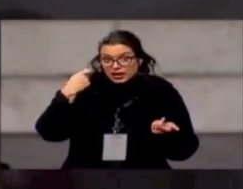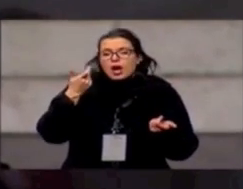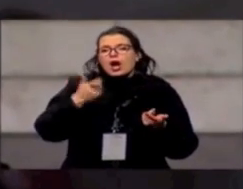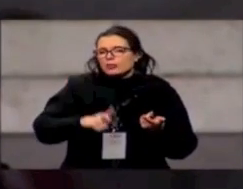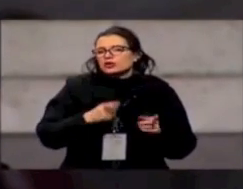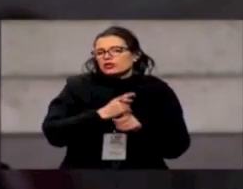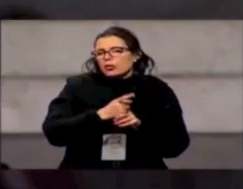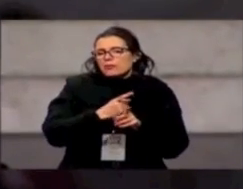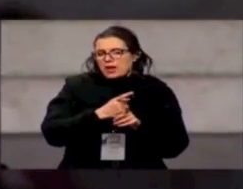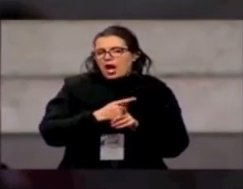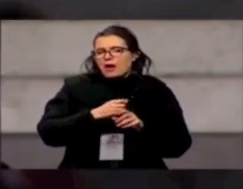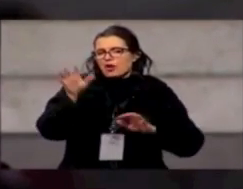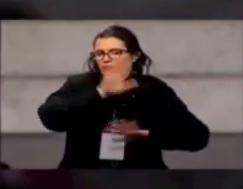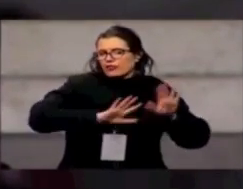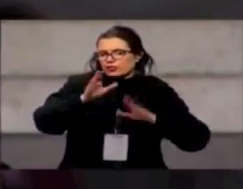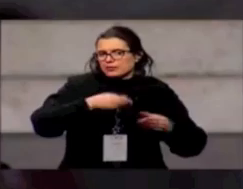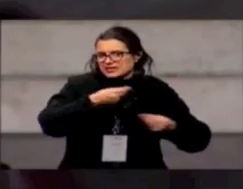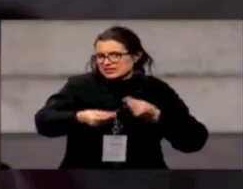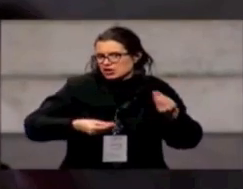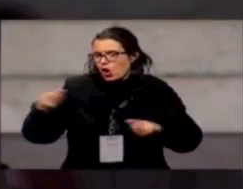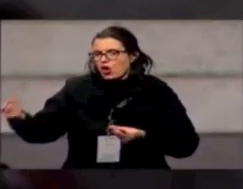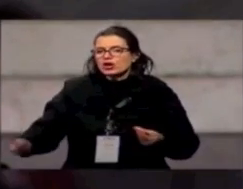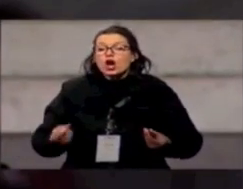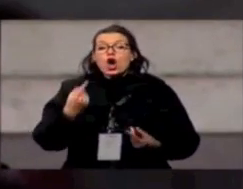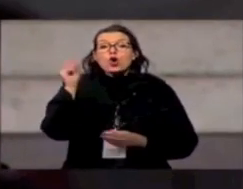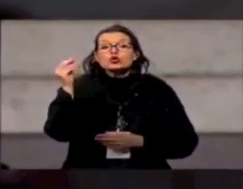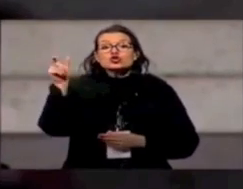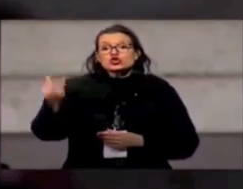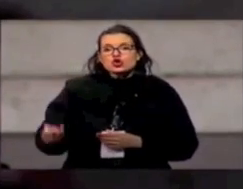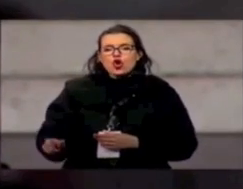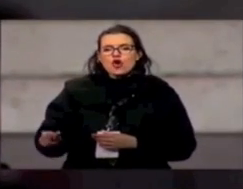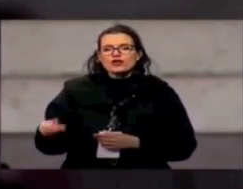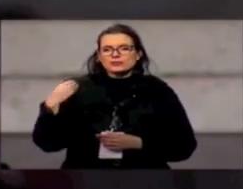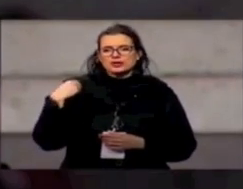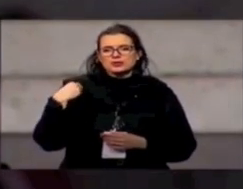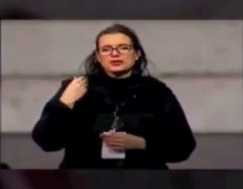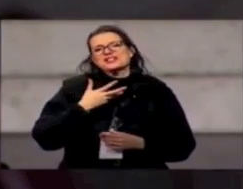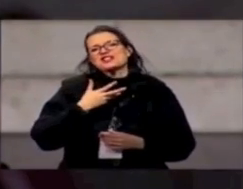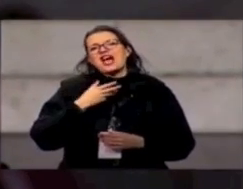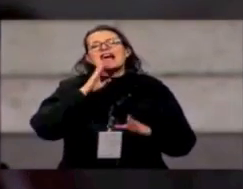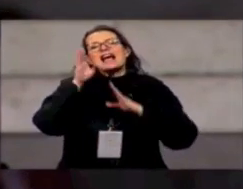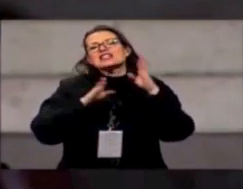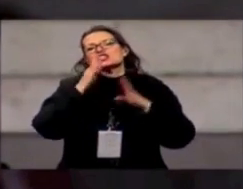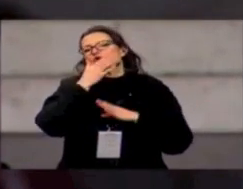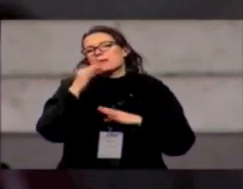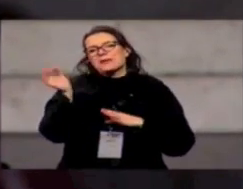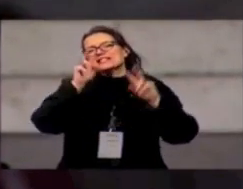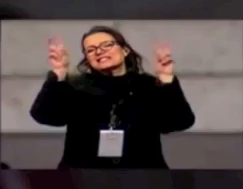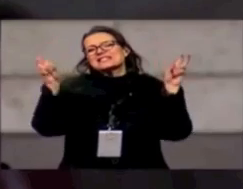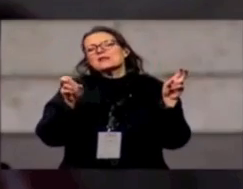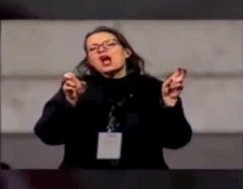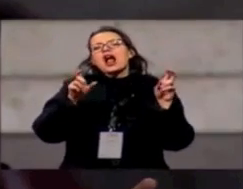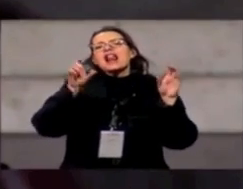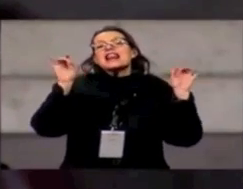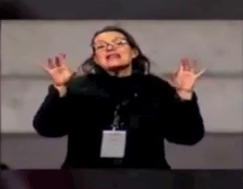un ragazzo mi ha fatto una domanda su quella canzone Meravigliosa di Giorgio Gaber che si chiama la libertà